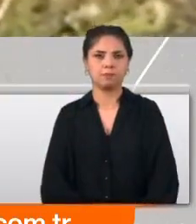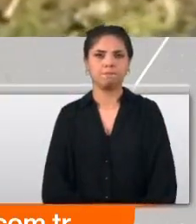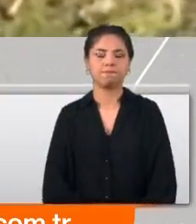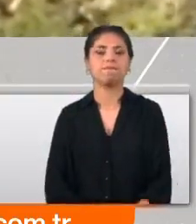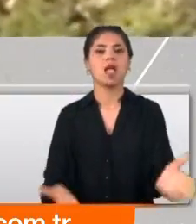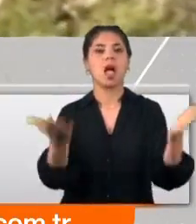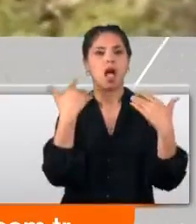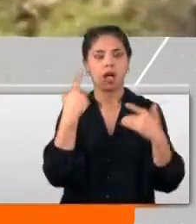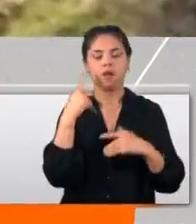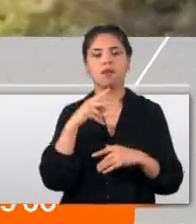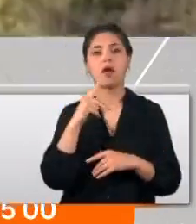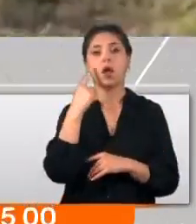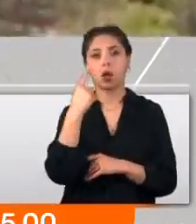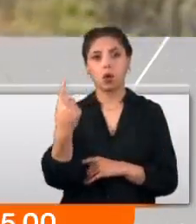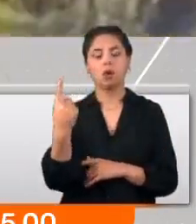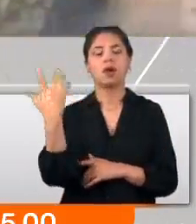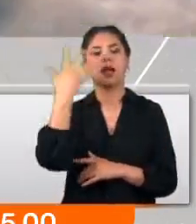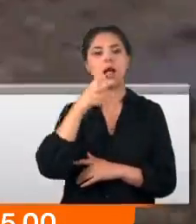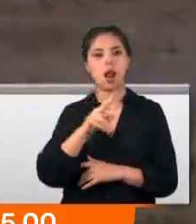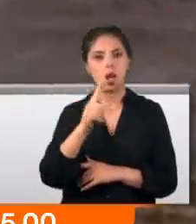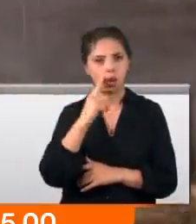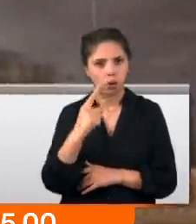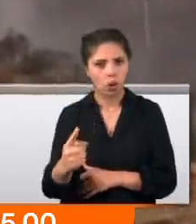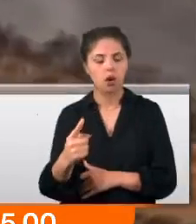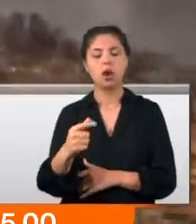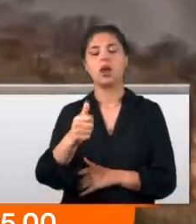Hem havadan hem de karadan alevlere müdahale edildi.